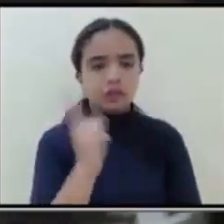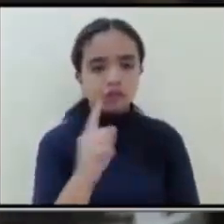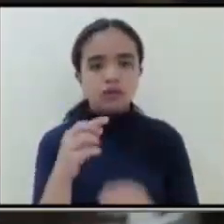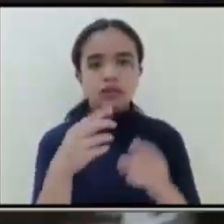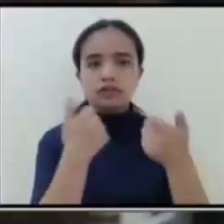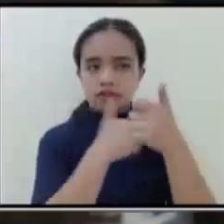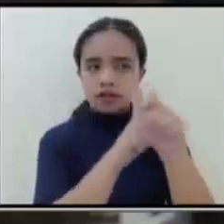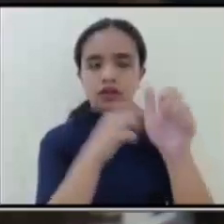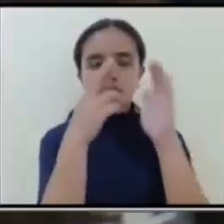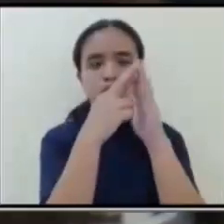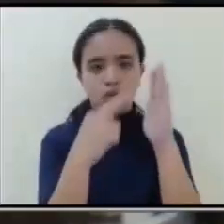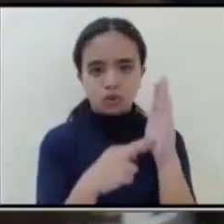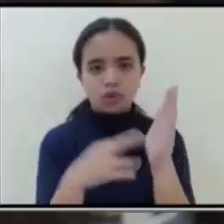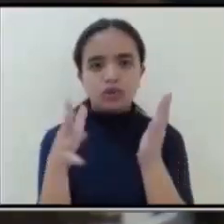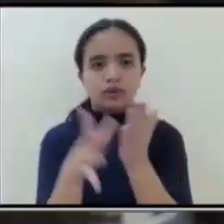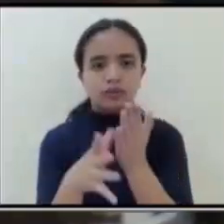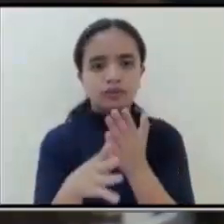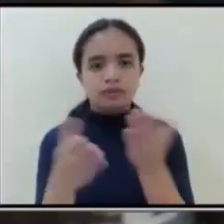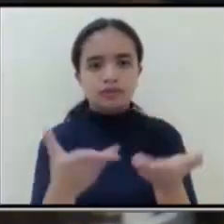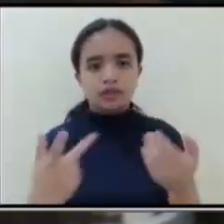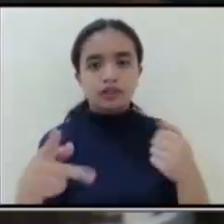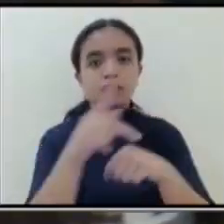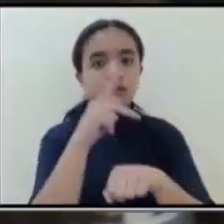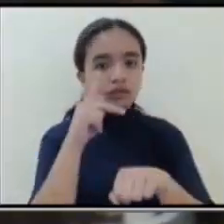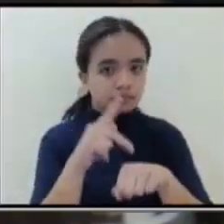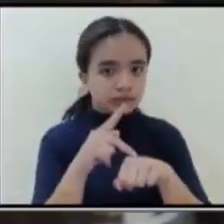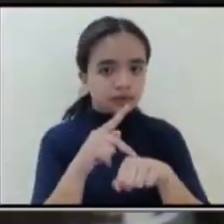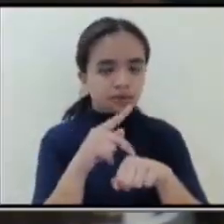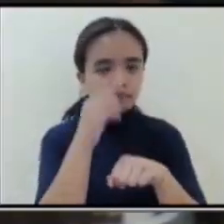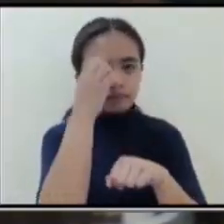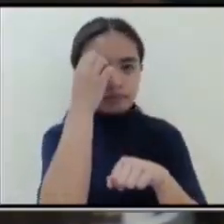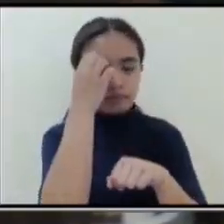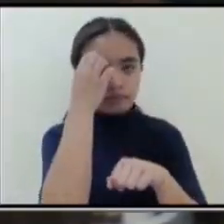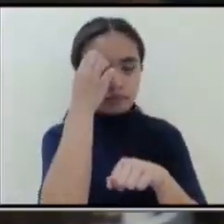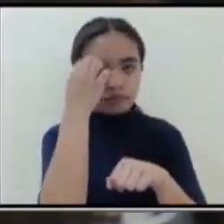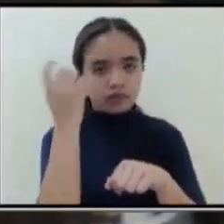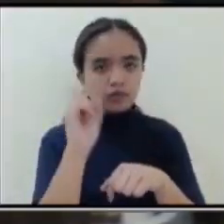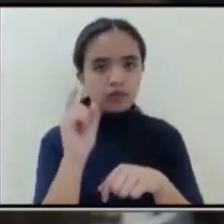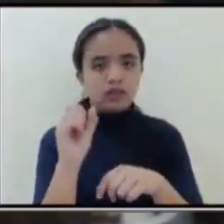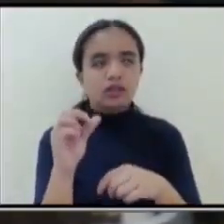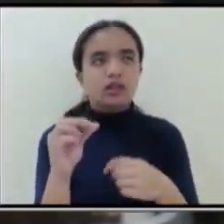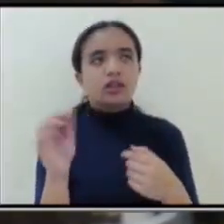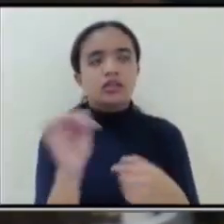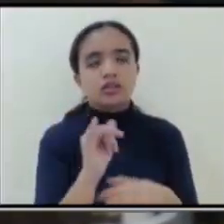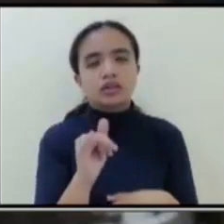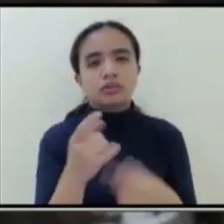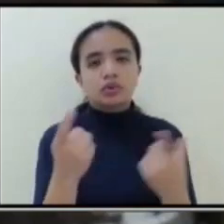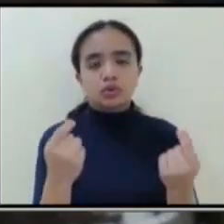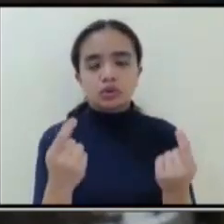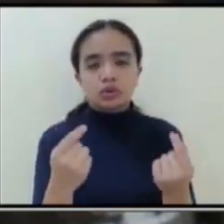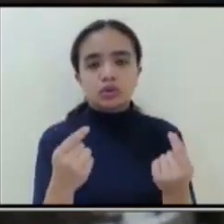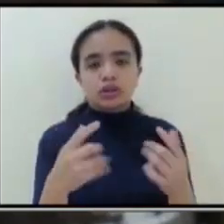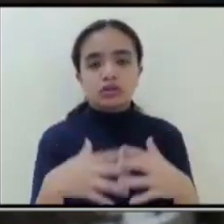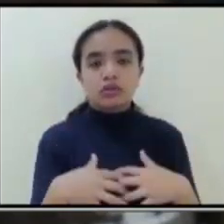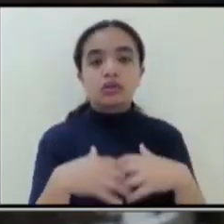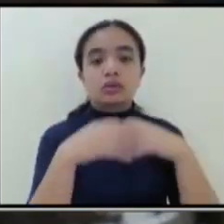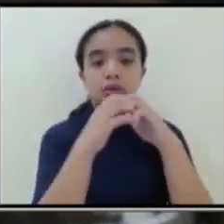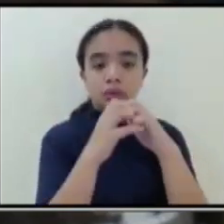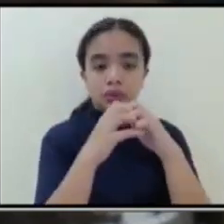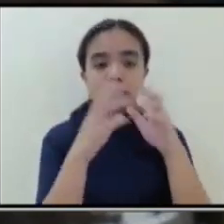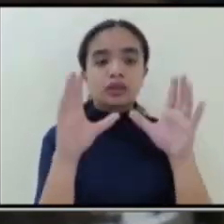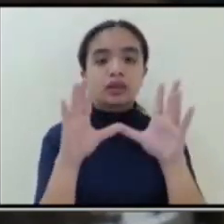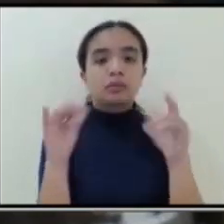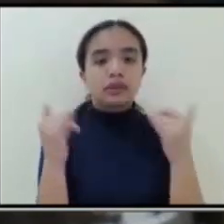We will abide by the rules of the COMELEC of this nation, of the Philippine nations. Our goal also is to build up our company and